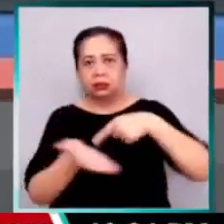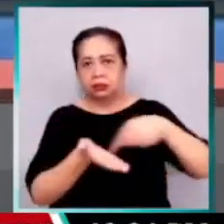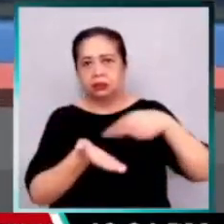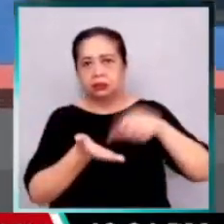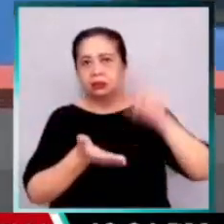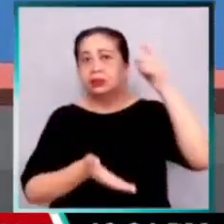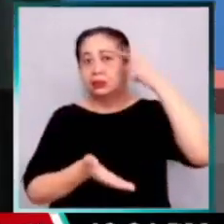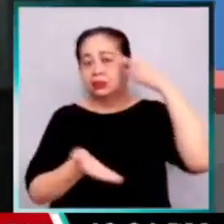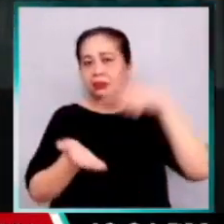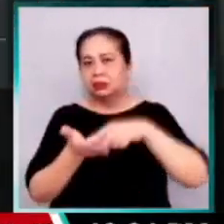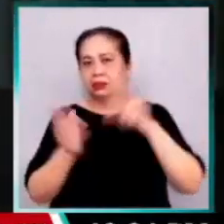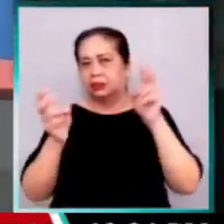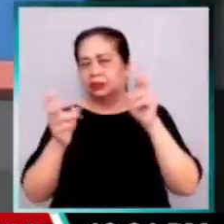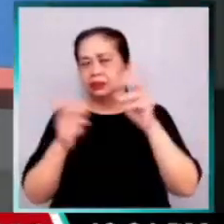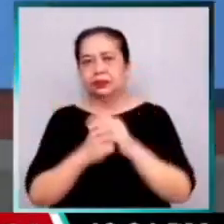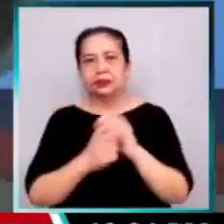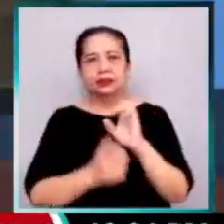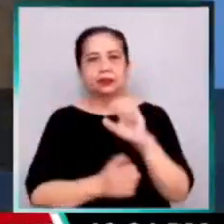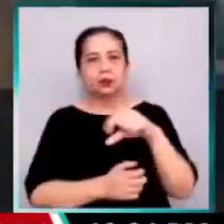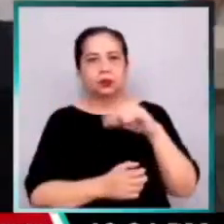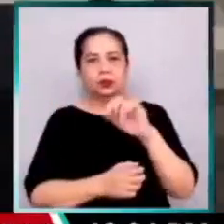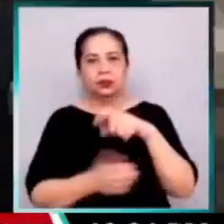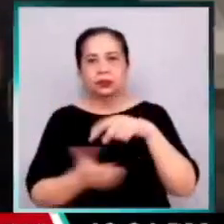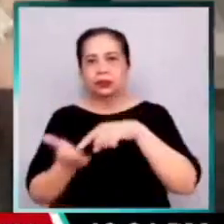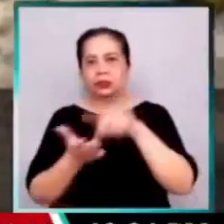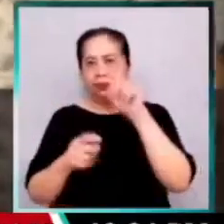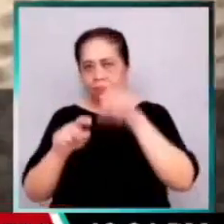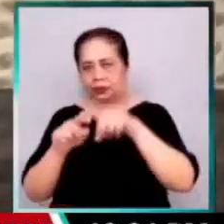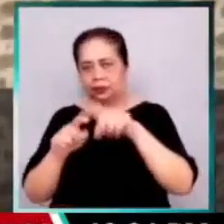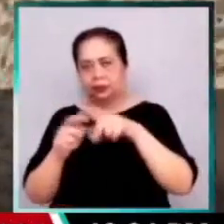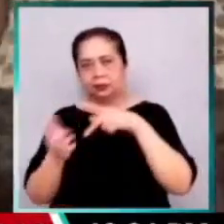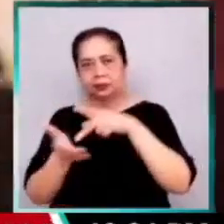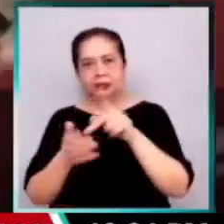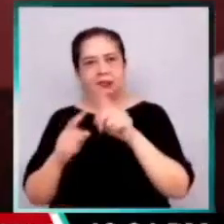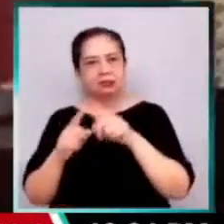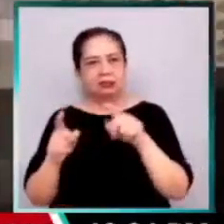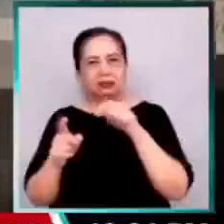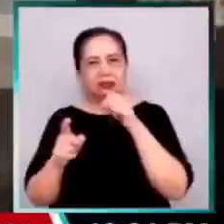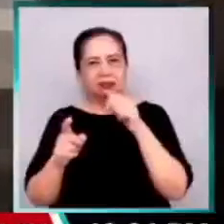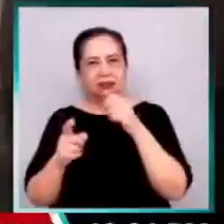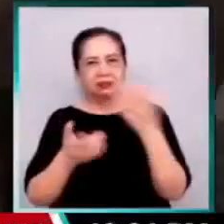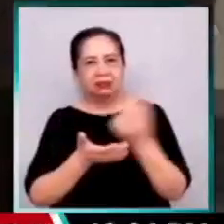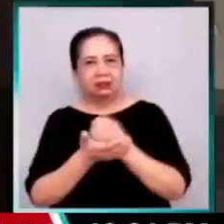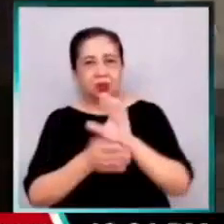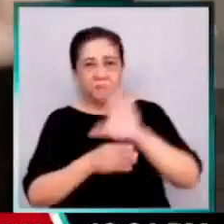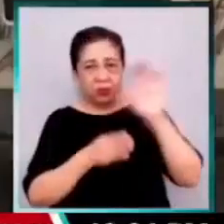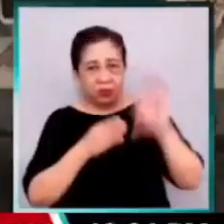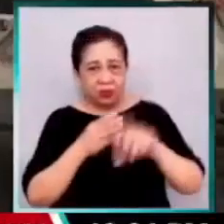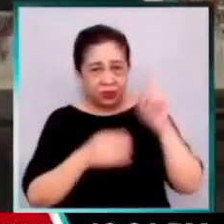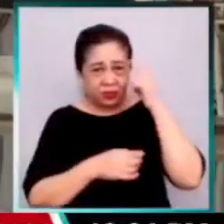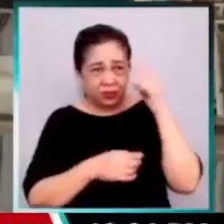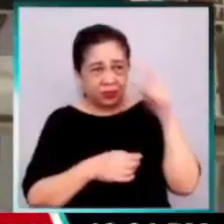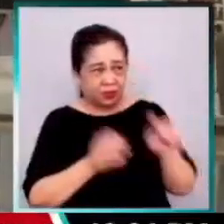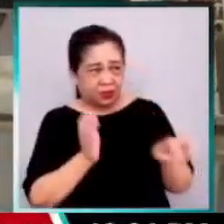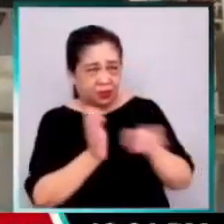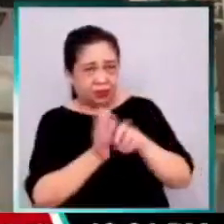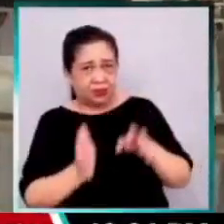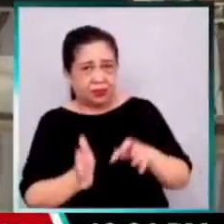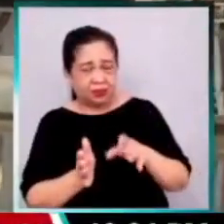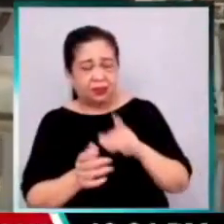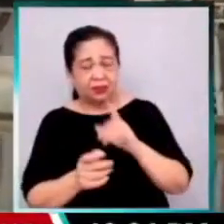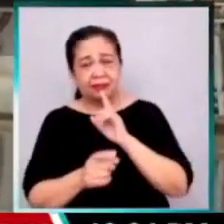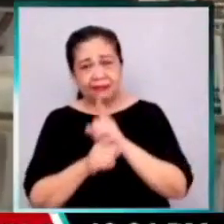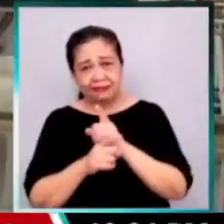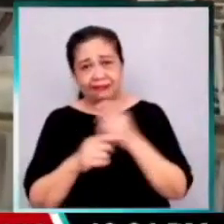ng tinatawag na equity rental payment kada taon. Pero hindi naman nakakasingil ng buo ang gobyerno sa mga pasahero. Sa katunayan, mula sa